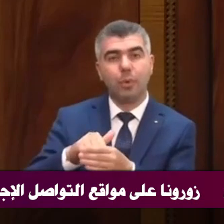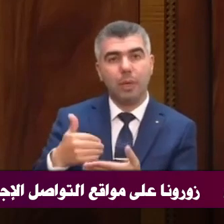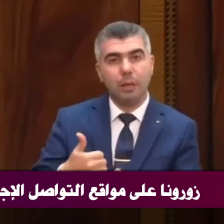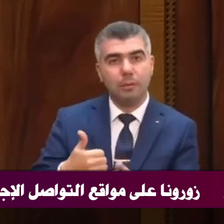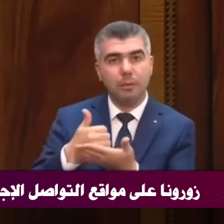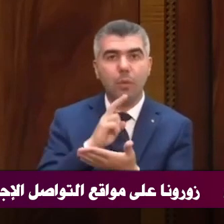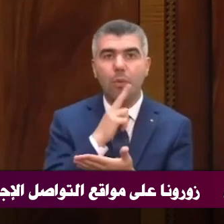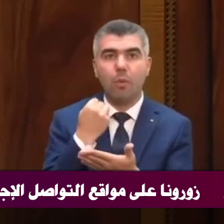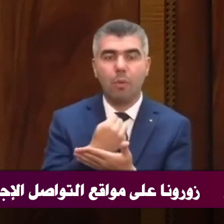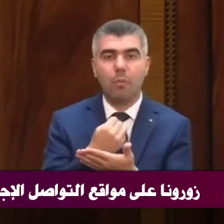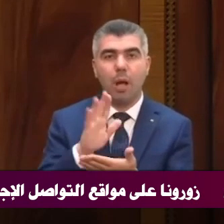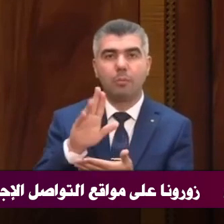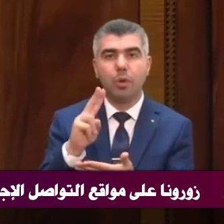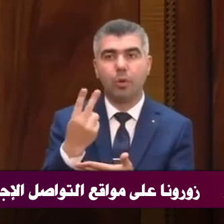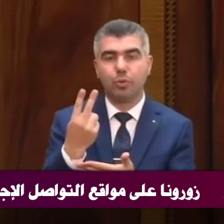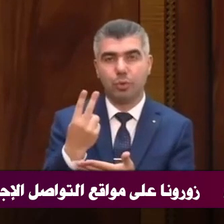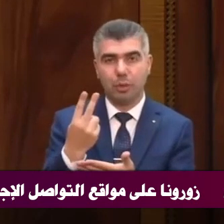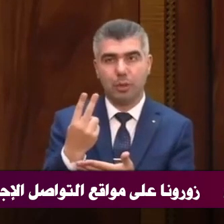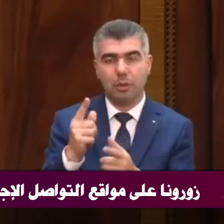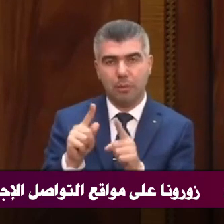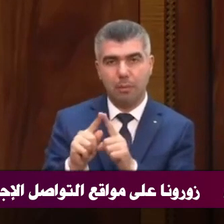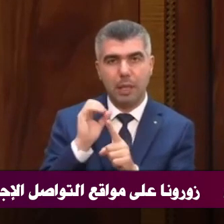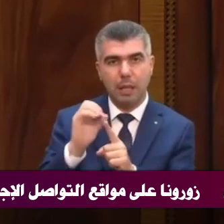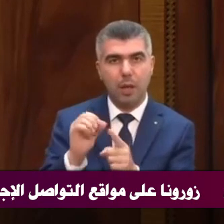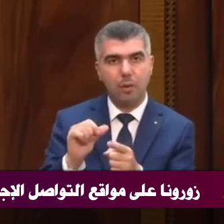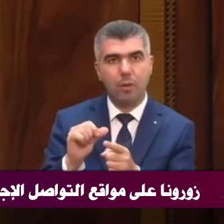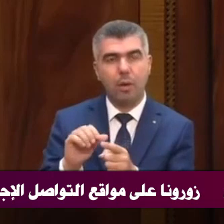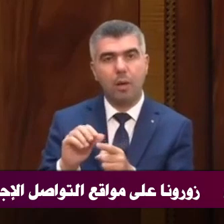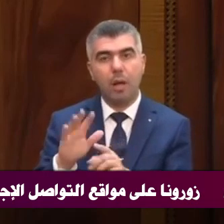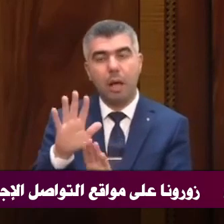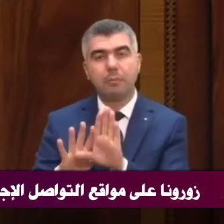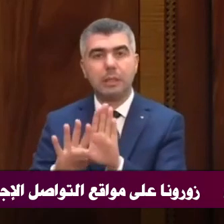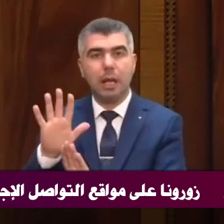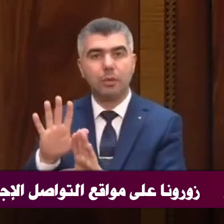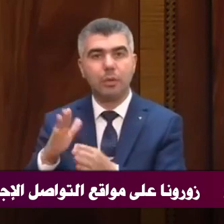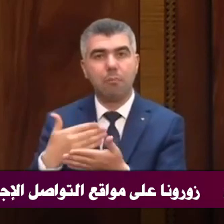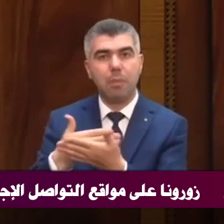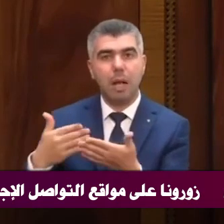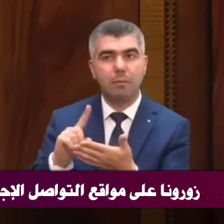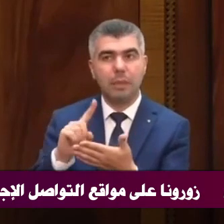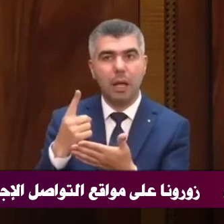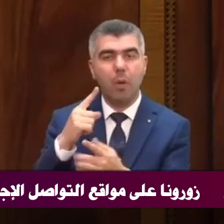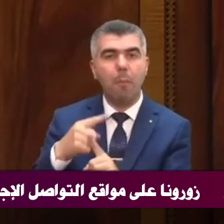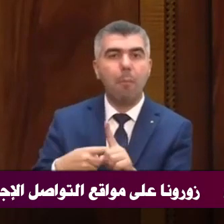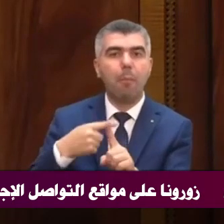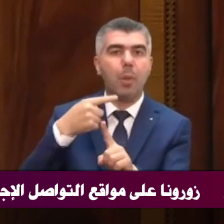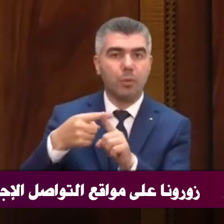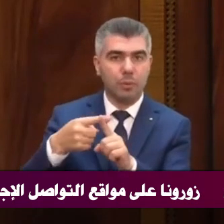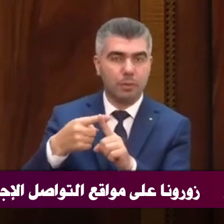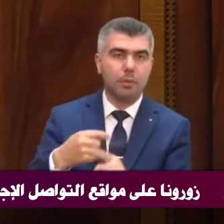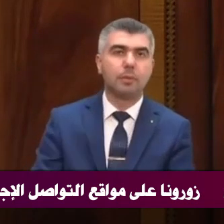فيها 25 المواد الأساسية وفيها 15 استثنائية،